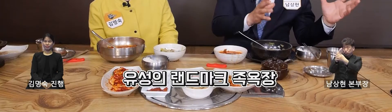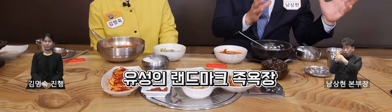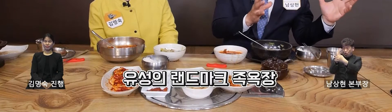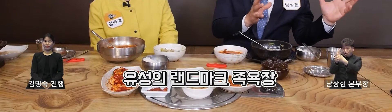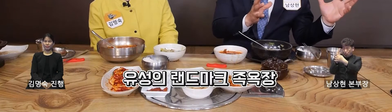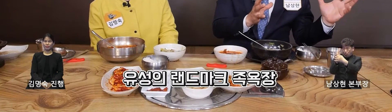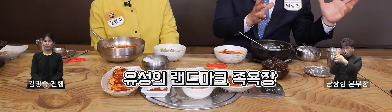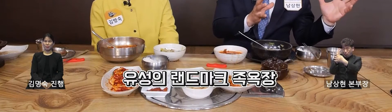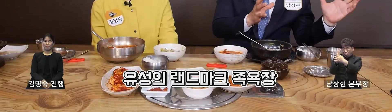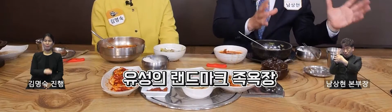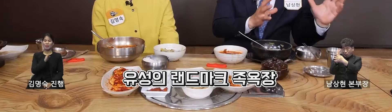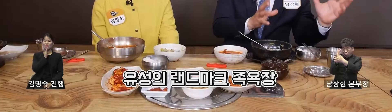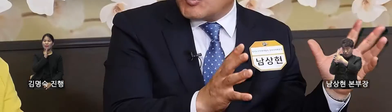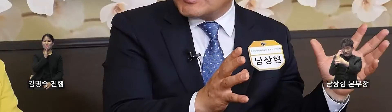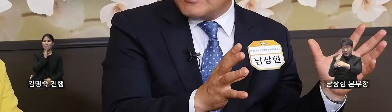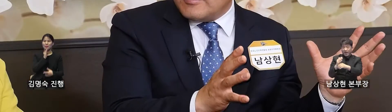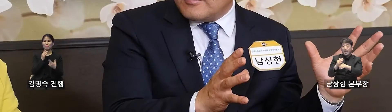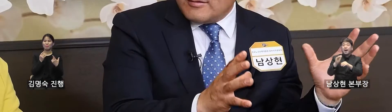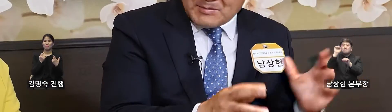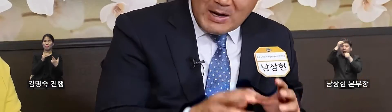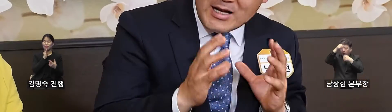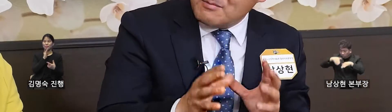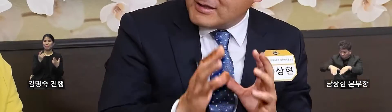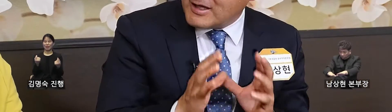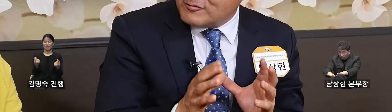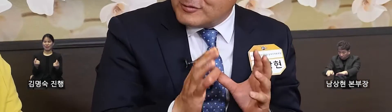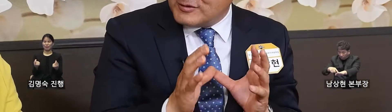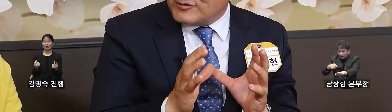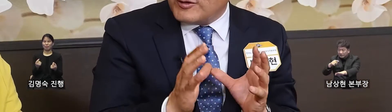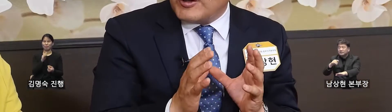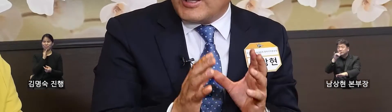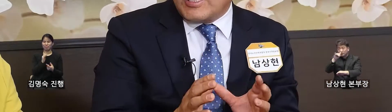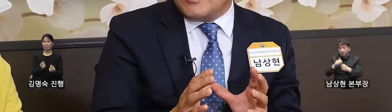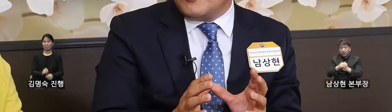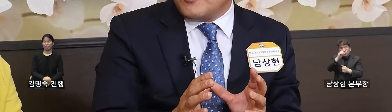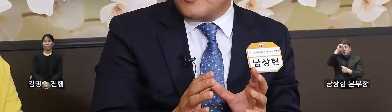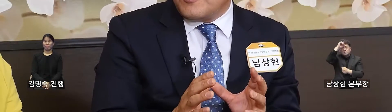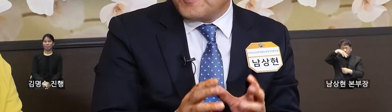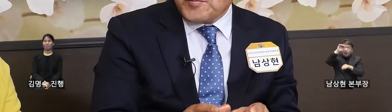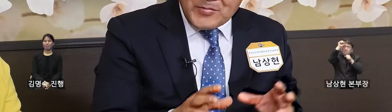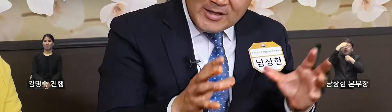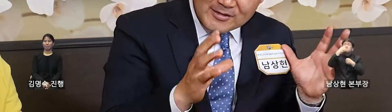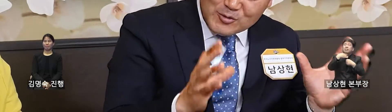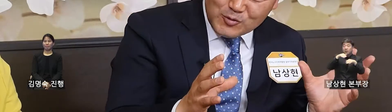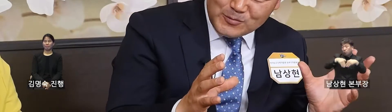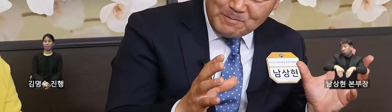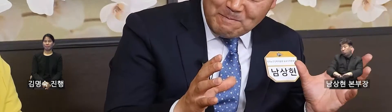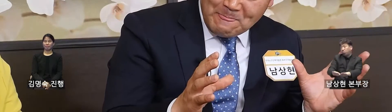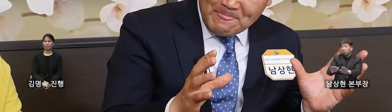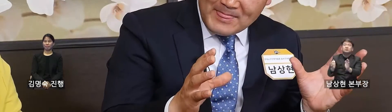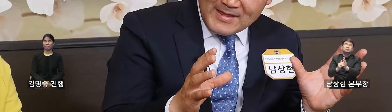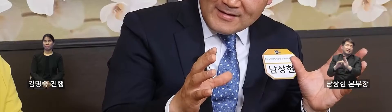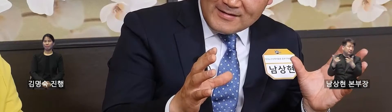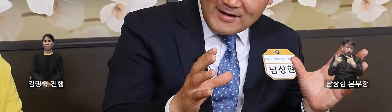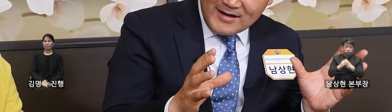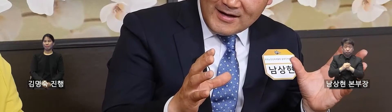유성온천에 조격장이 있어요. 이 조격장을 발만 담그는 게 아니고 조금